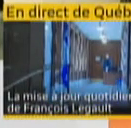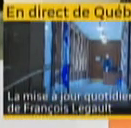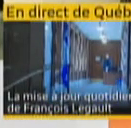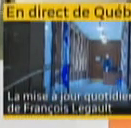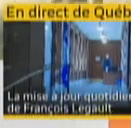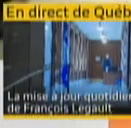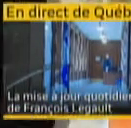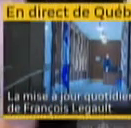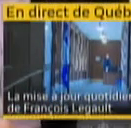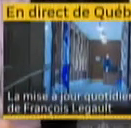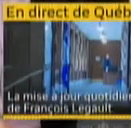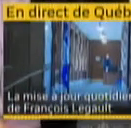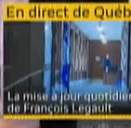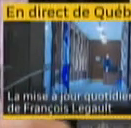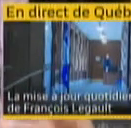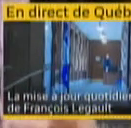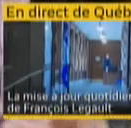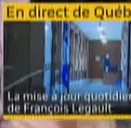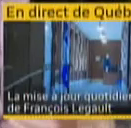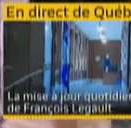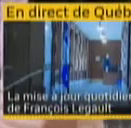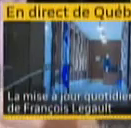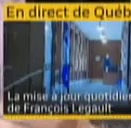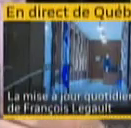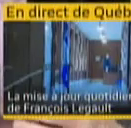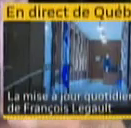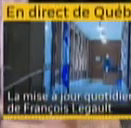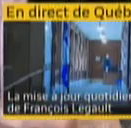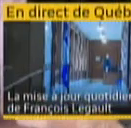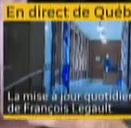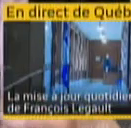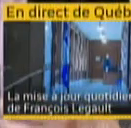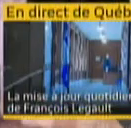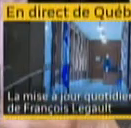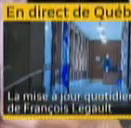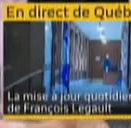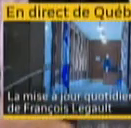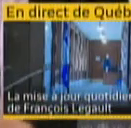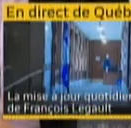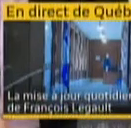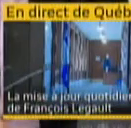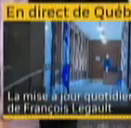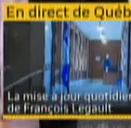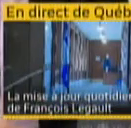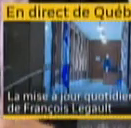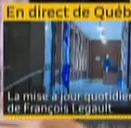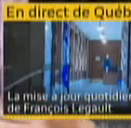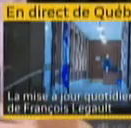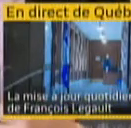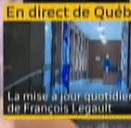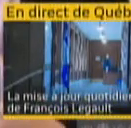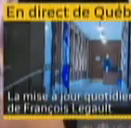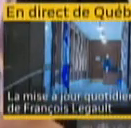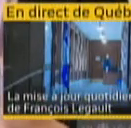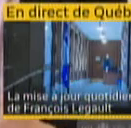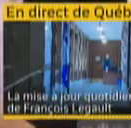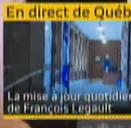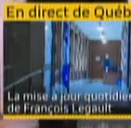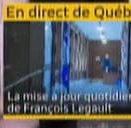crois que c'est tout ça qui entre dans l'équation. Oui, peut-être que graduellement, si on maintient des distances physiques à travers tout ça, il y a